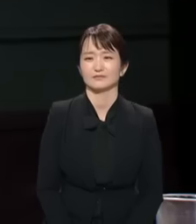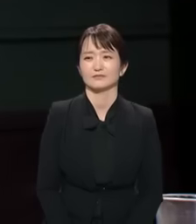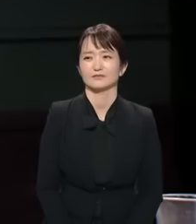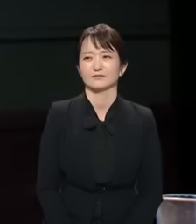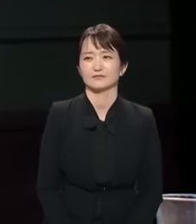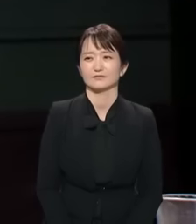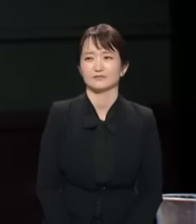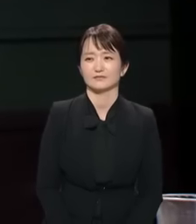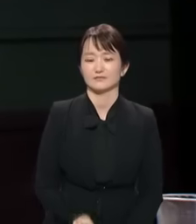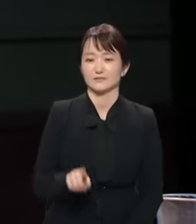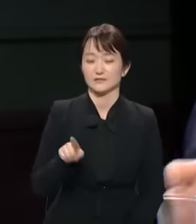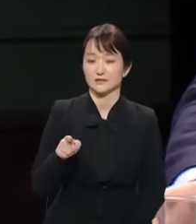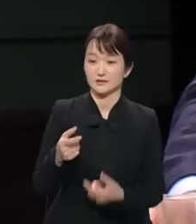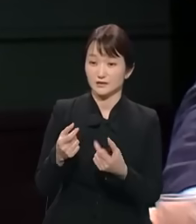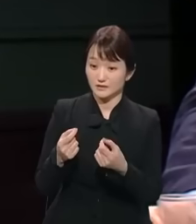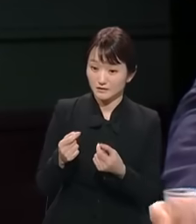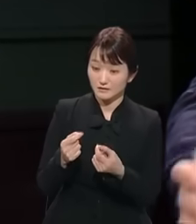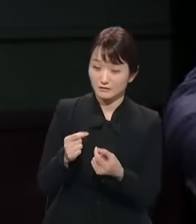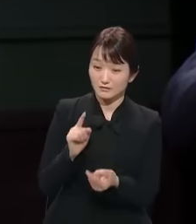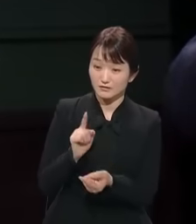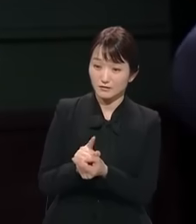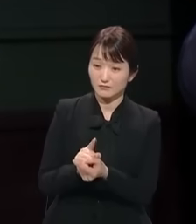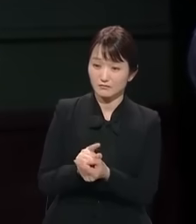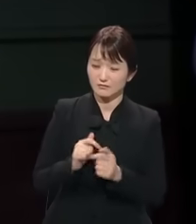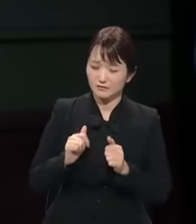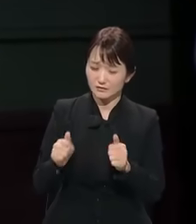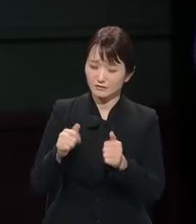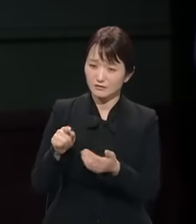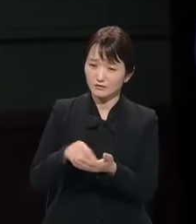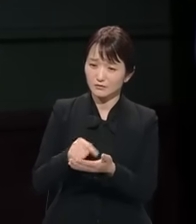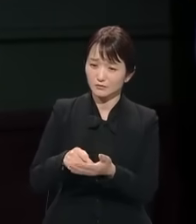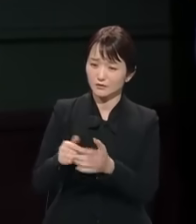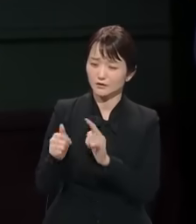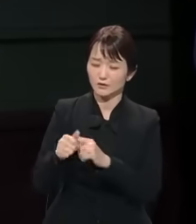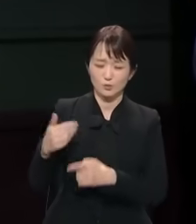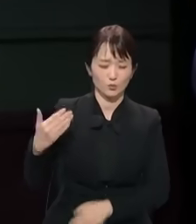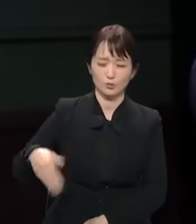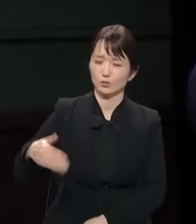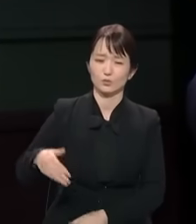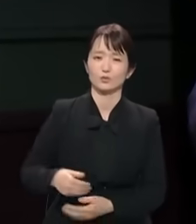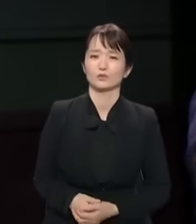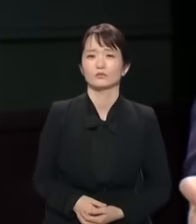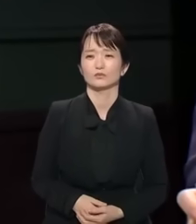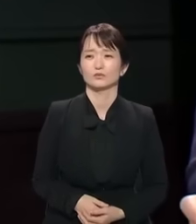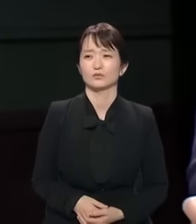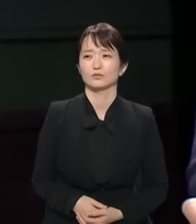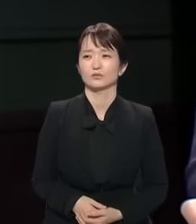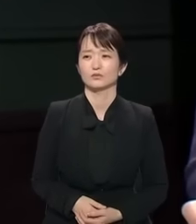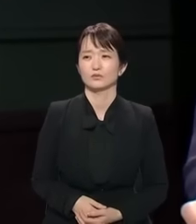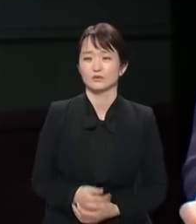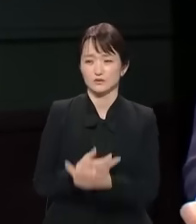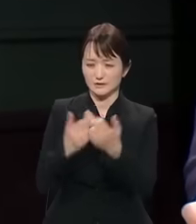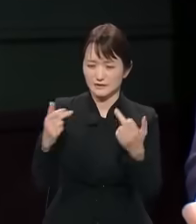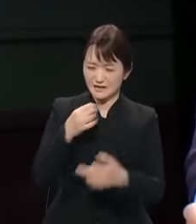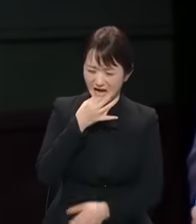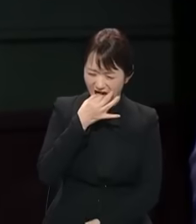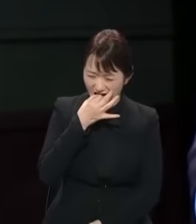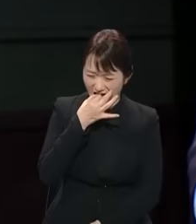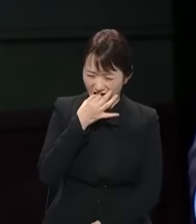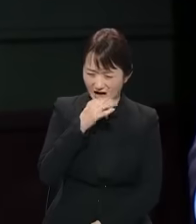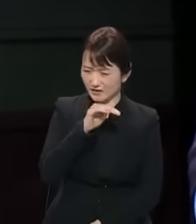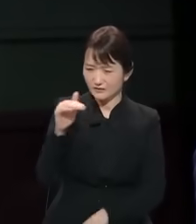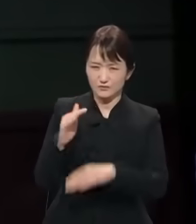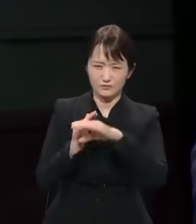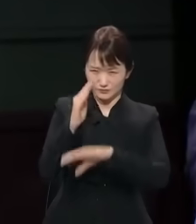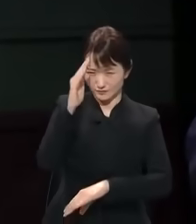뭐야 저렇게 당하고도 성실하게 일해서 갚았다고 정말 대단한 분이시네요 하셨고요. 닥터구찌님도 아 선상까지 욕심내는 건 선